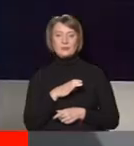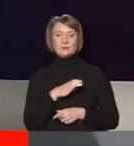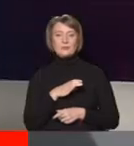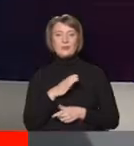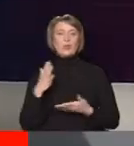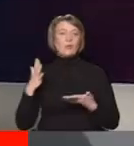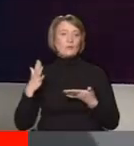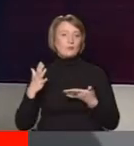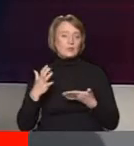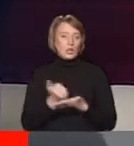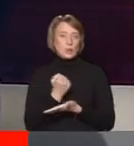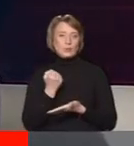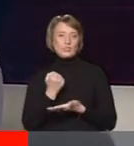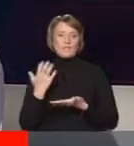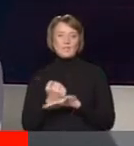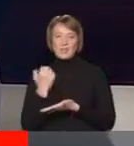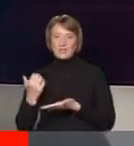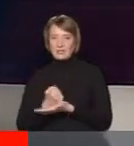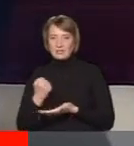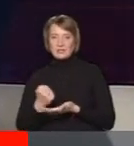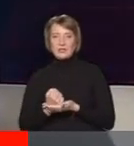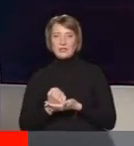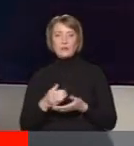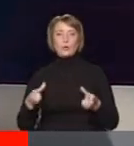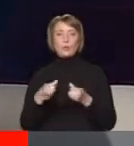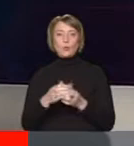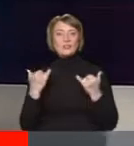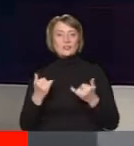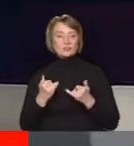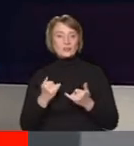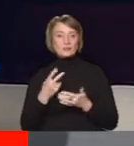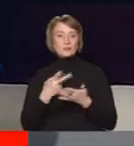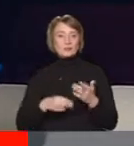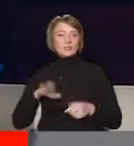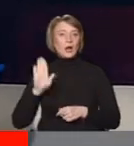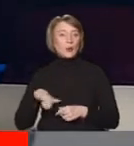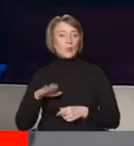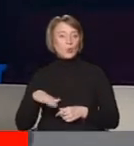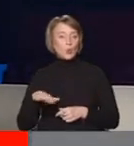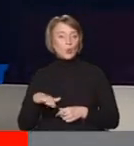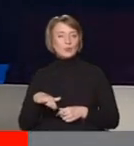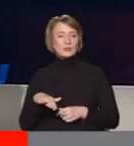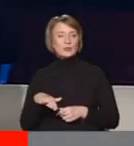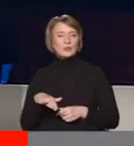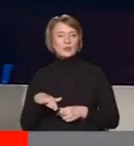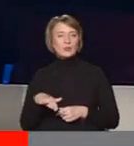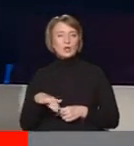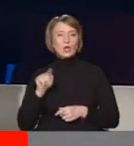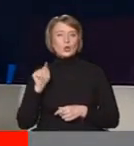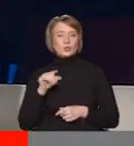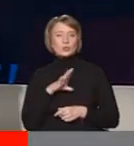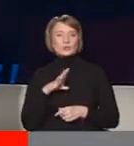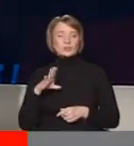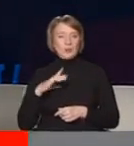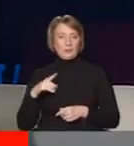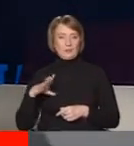вдалося виграти у нього неодноразову кампанію. І навіть зараз, так, коли я програв, але коли проти мене технічним кандидатом поставили Сан Санича Мельченка, колишнього міського